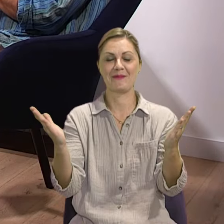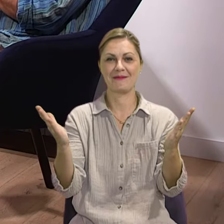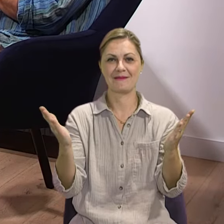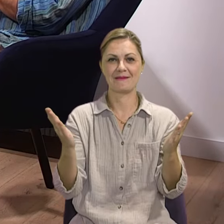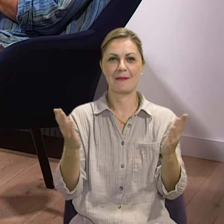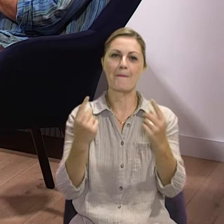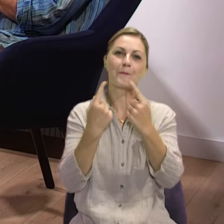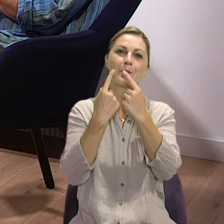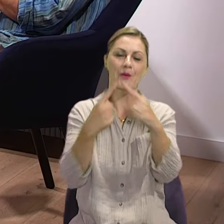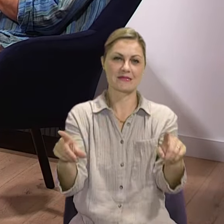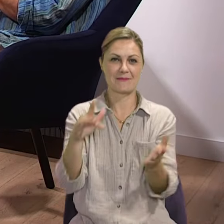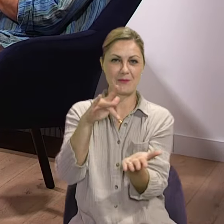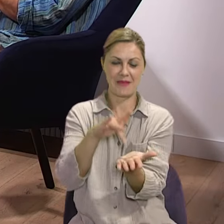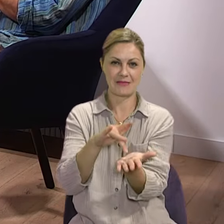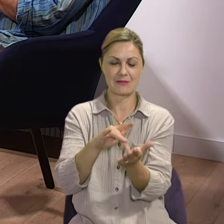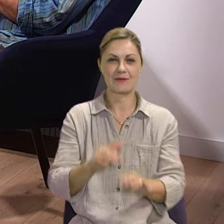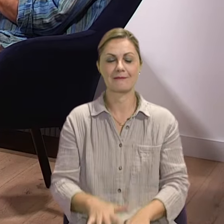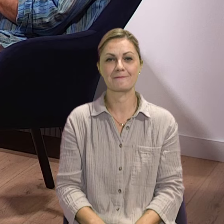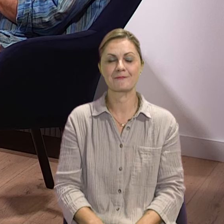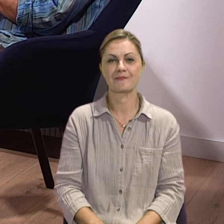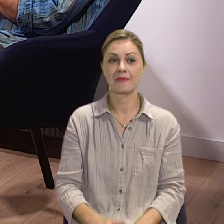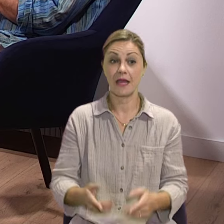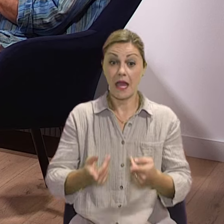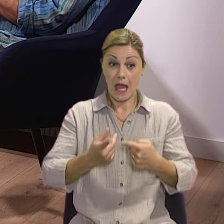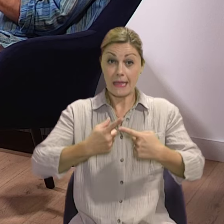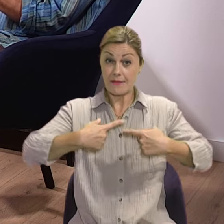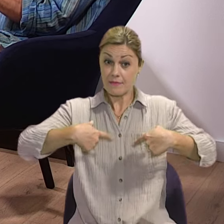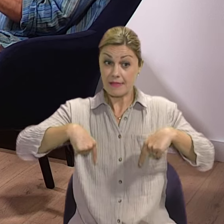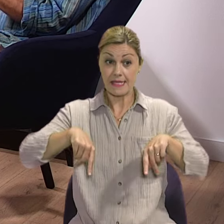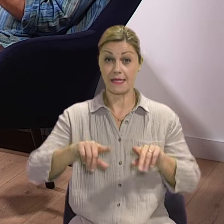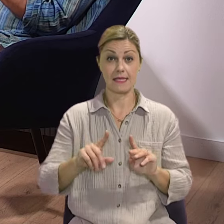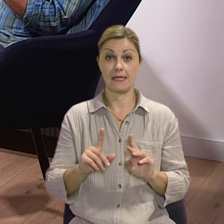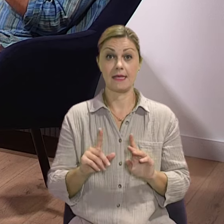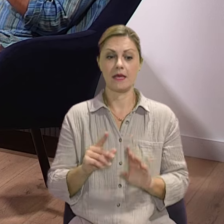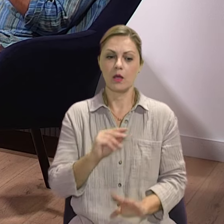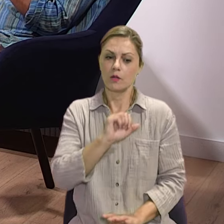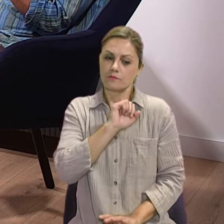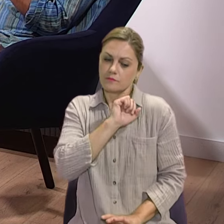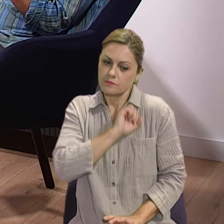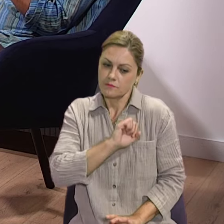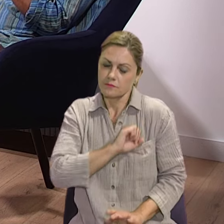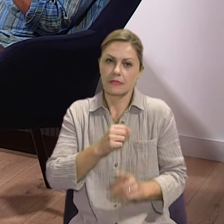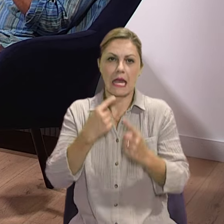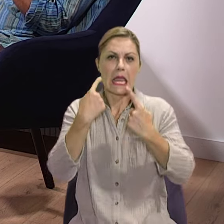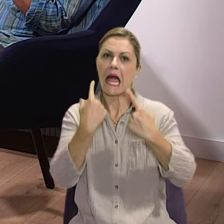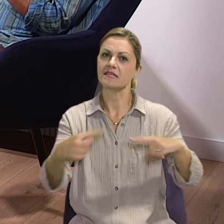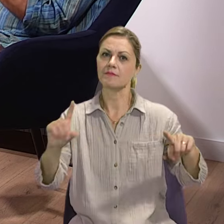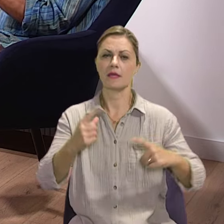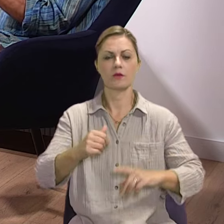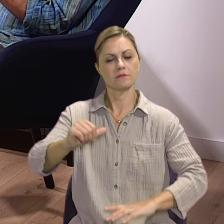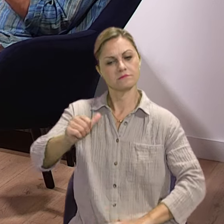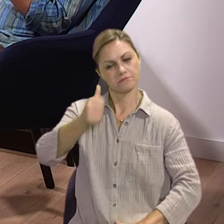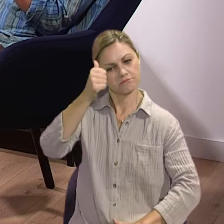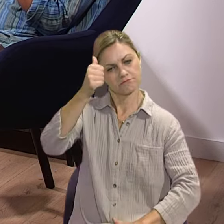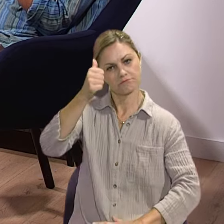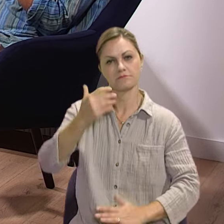predstava. Mislim, sve je specifično. Tako. Ali opet se trudimo biti pristojni, biti glazbeno na